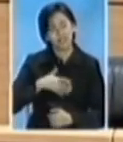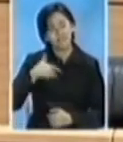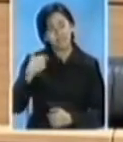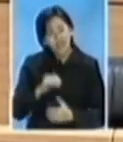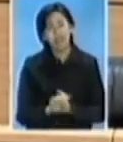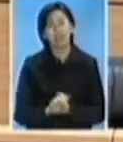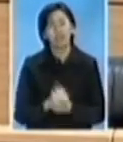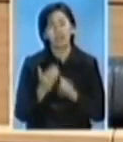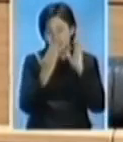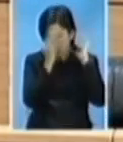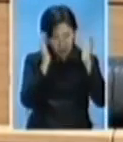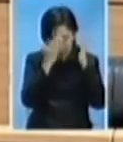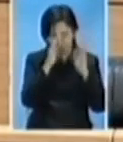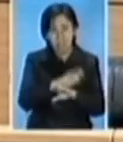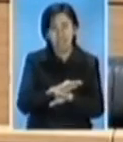อลาดประสงค์อีกเว้ย